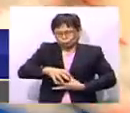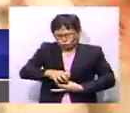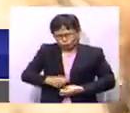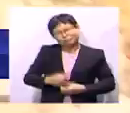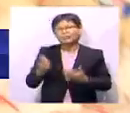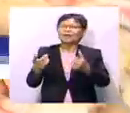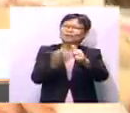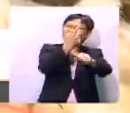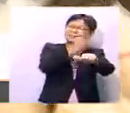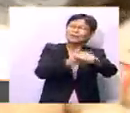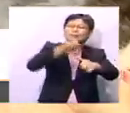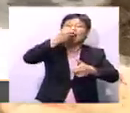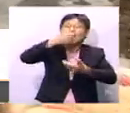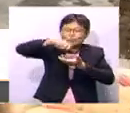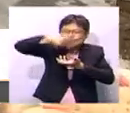makan bubur dulu lah.